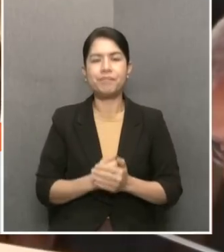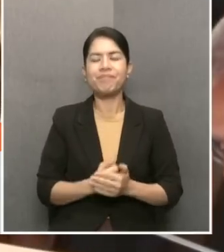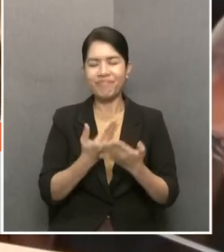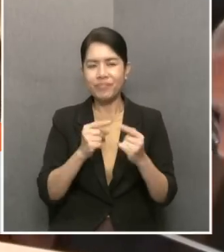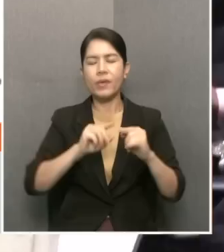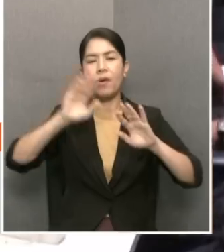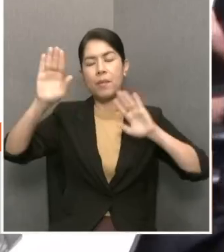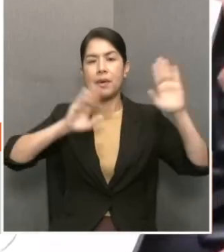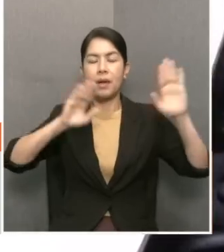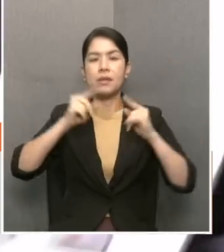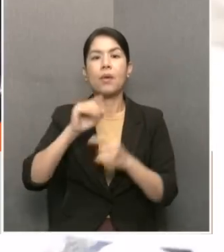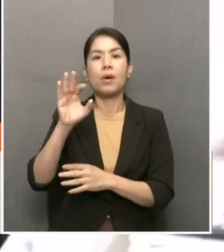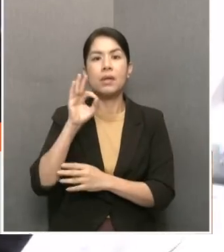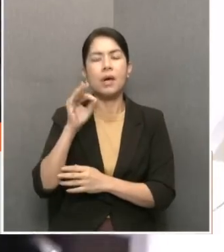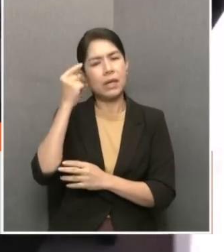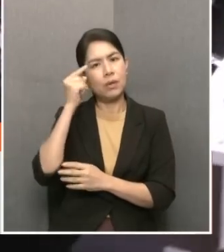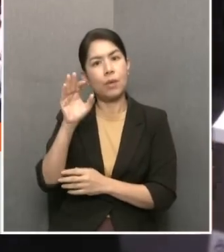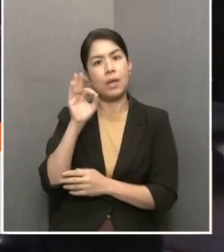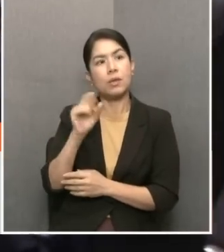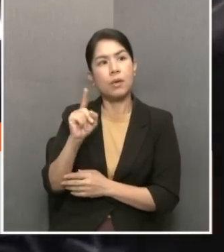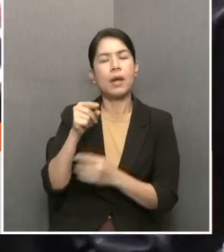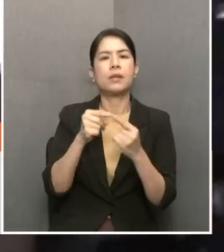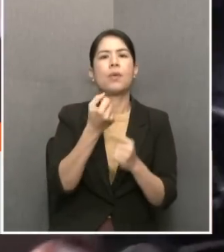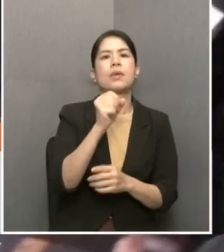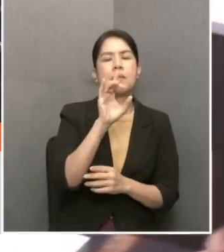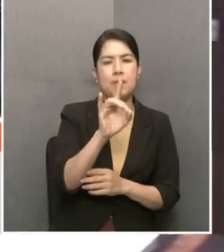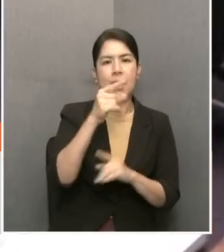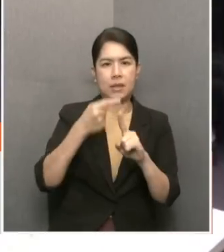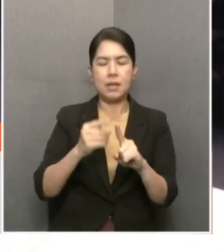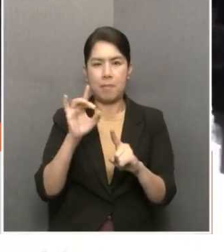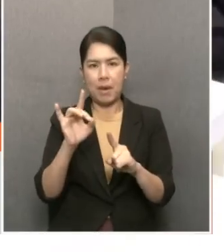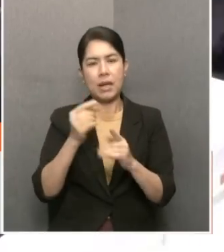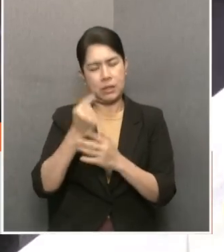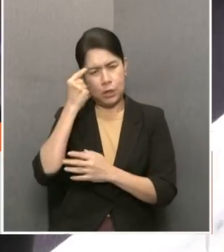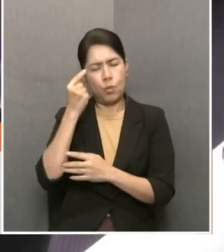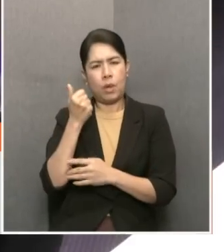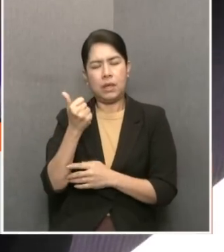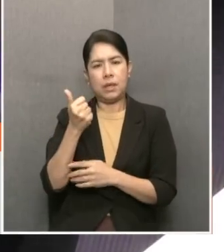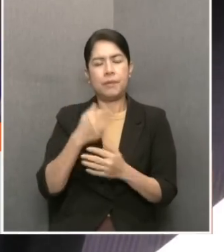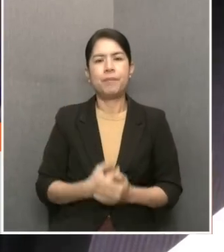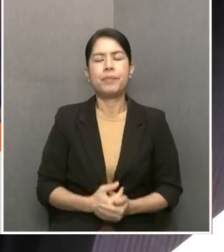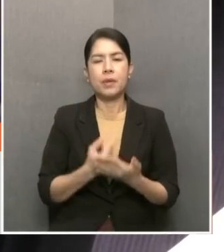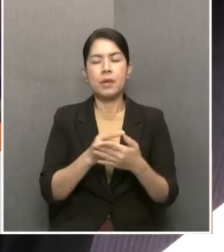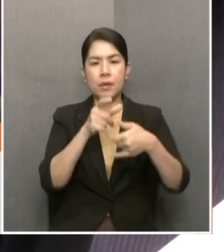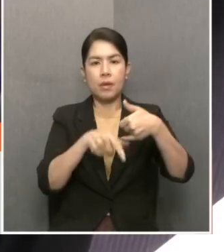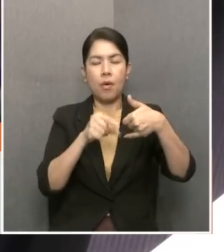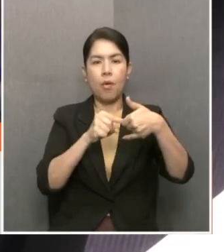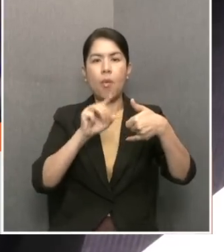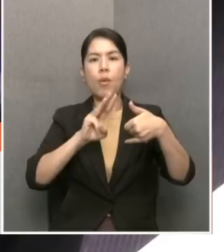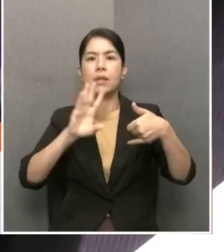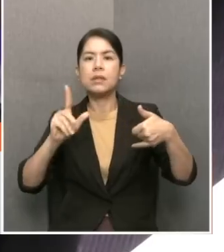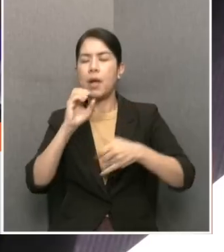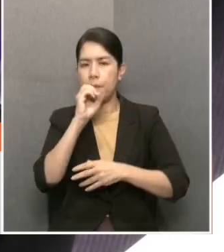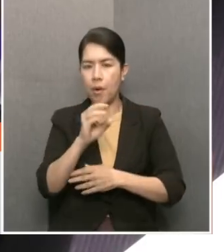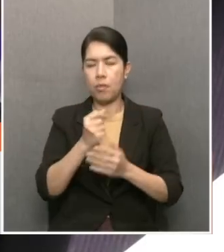ในนายกรอบ 3นี้คือวันที่ 18สิงหาคมนะทางสววันชัยเนี่ยมองว่าเป็นพลัง